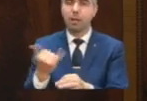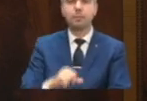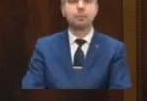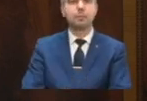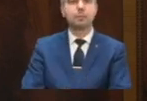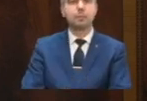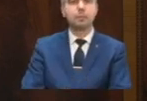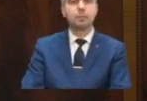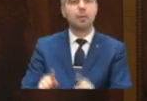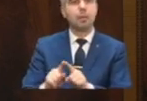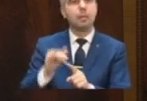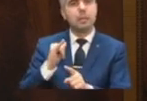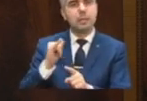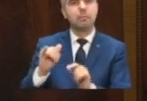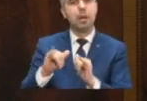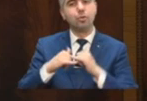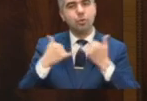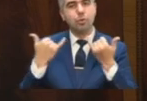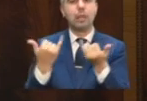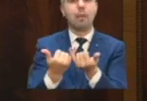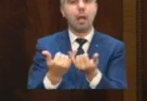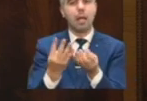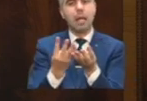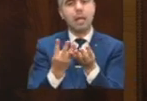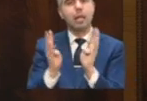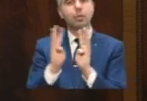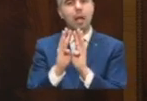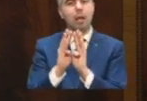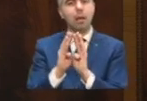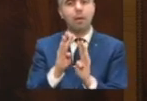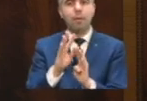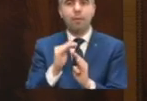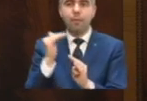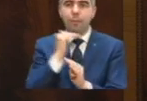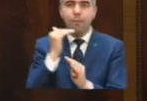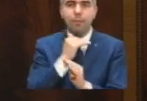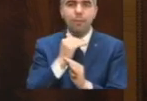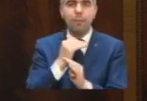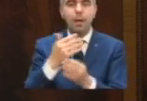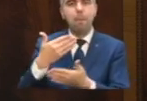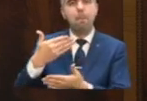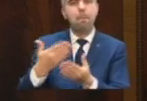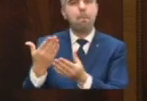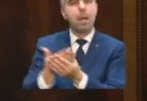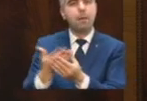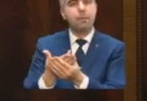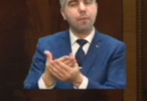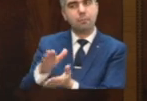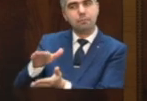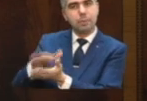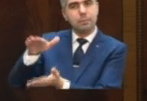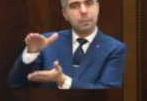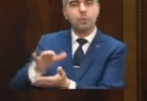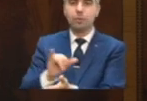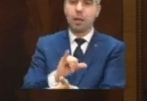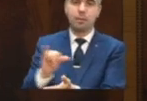كذلك انعقاد اللجان المختصة والبت سريع في الملفات. هذا كله السيدة الوزيرة